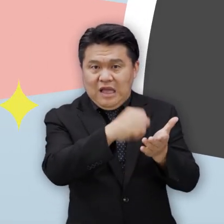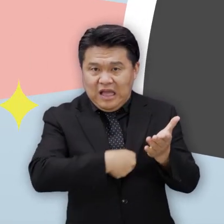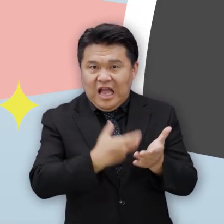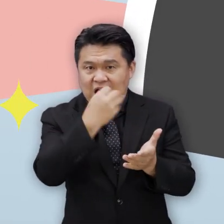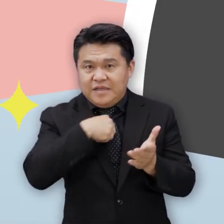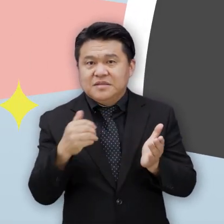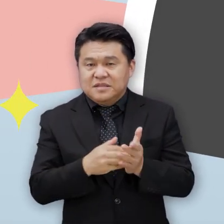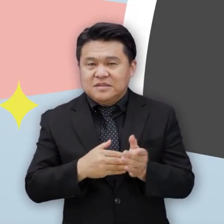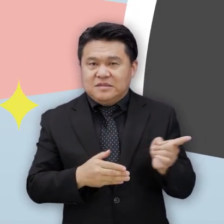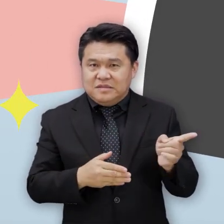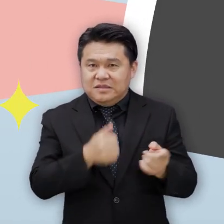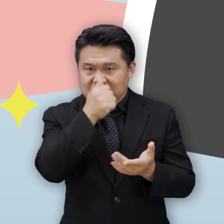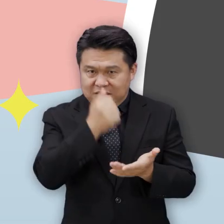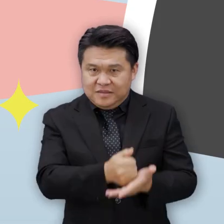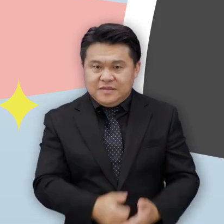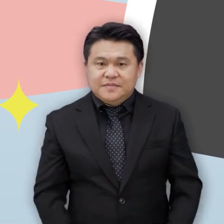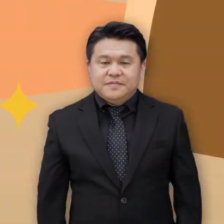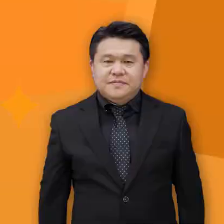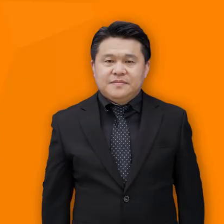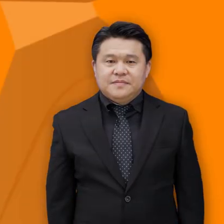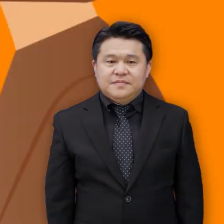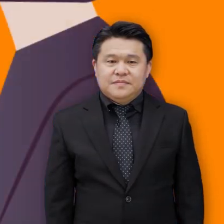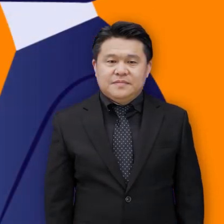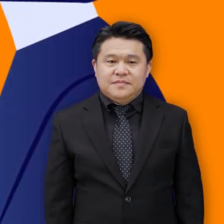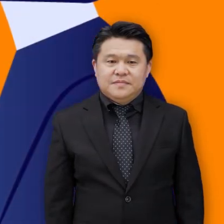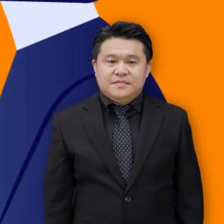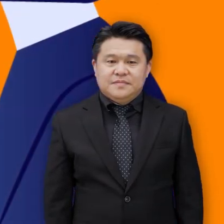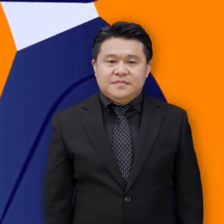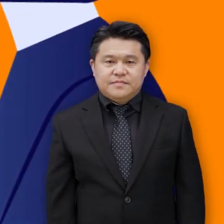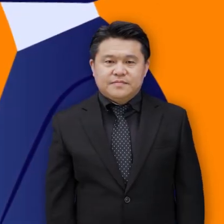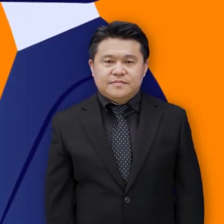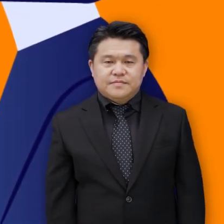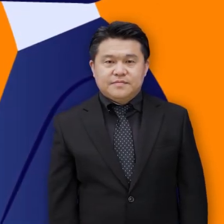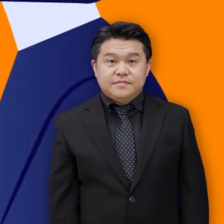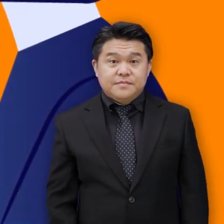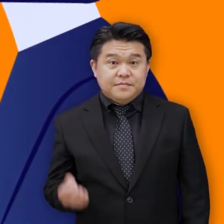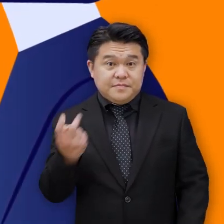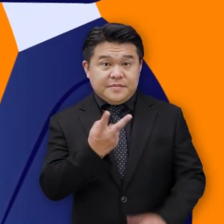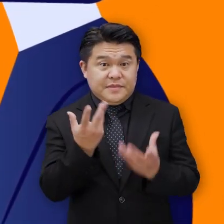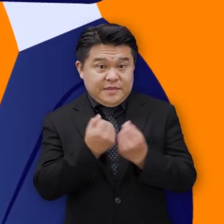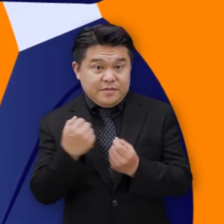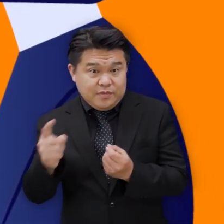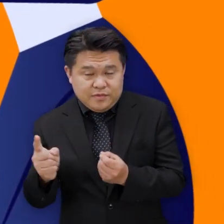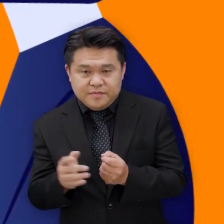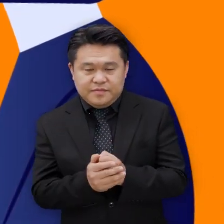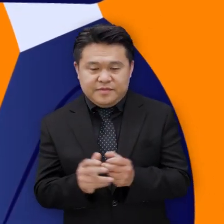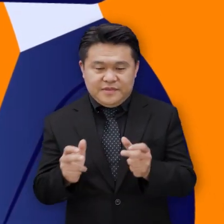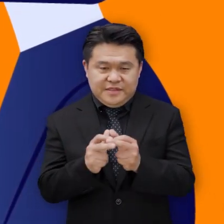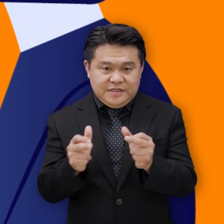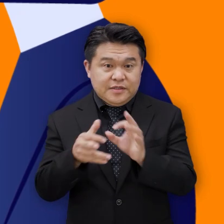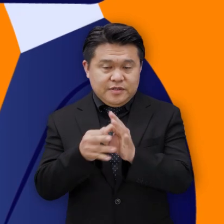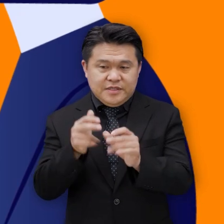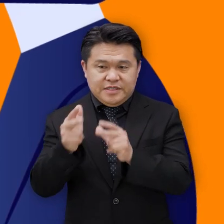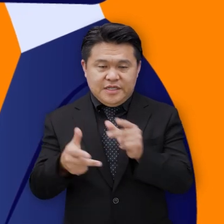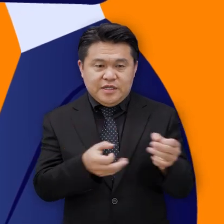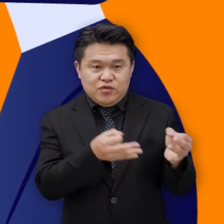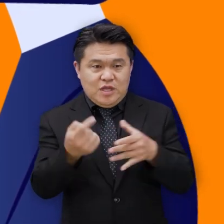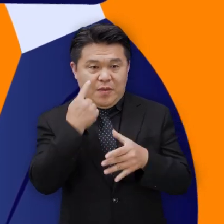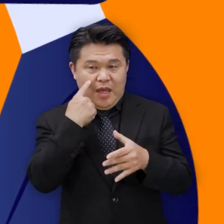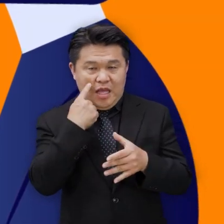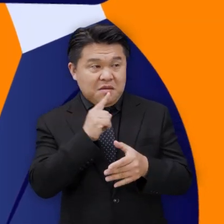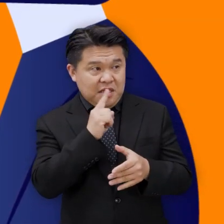무단 인출하는 등의 범죄를 저지른 것입니다. 또 다른 장애인 대상 금융사기는 장애인 관련 사업에 투자하라는